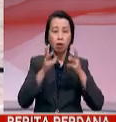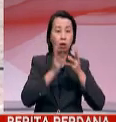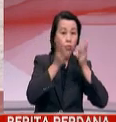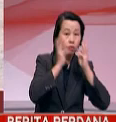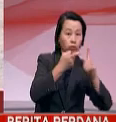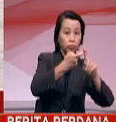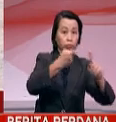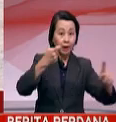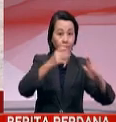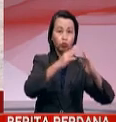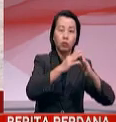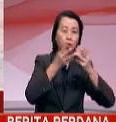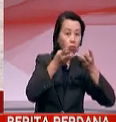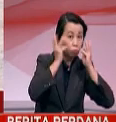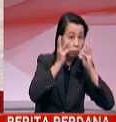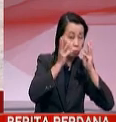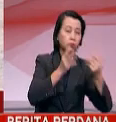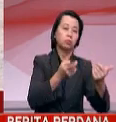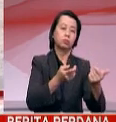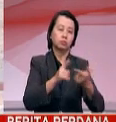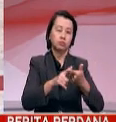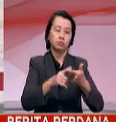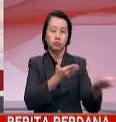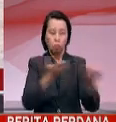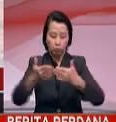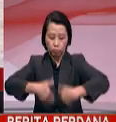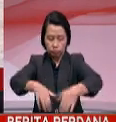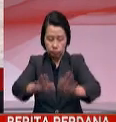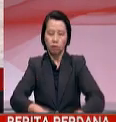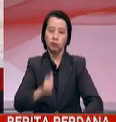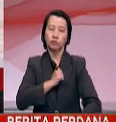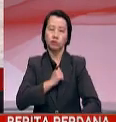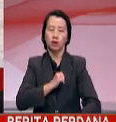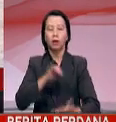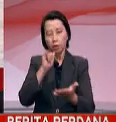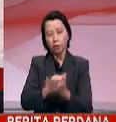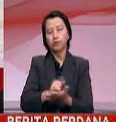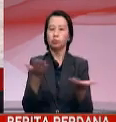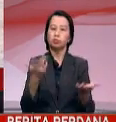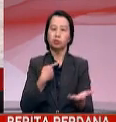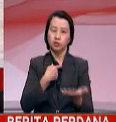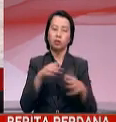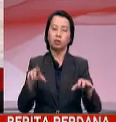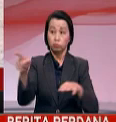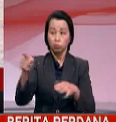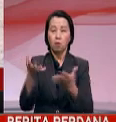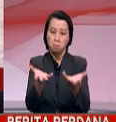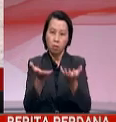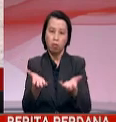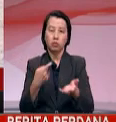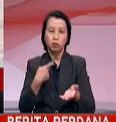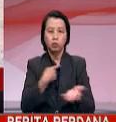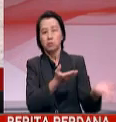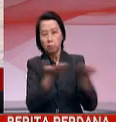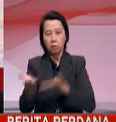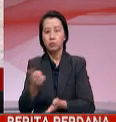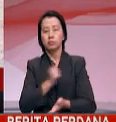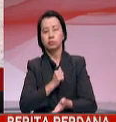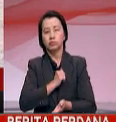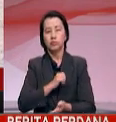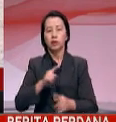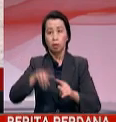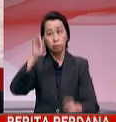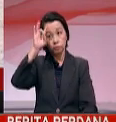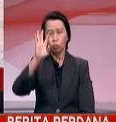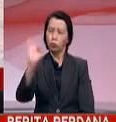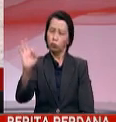daripada rumah dan bawa sejadah sendiri. Itulah langkah yang dia orang minta kan. Tapi insyaAllah